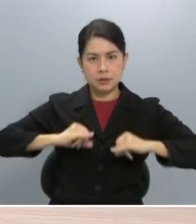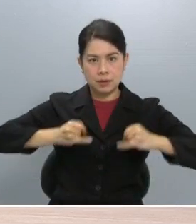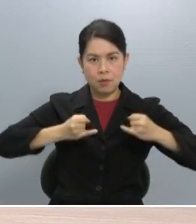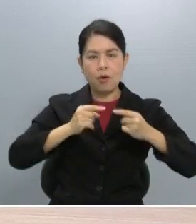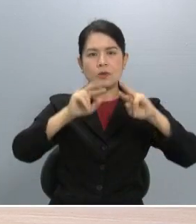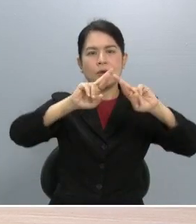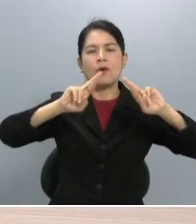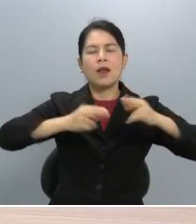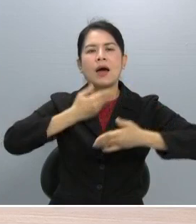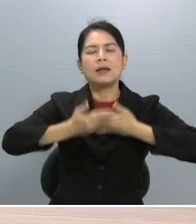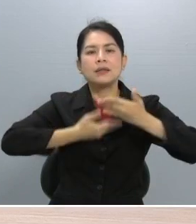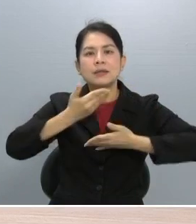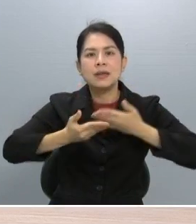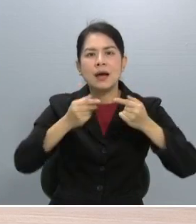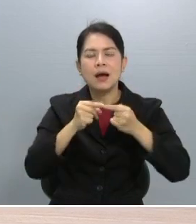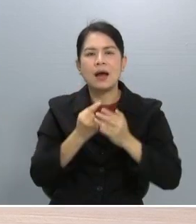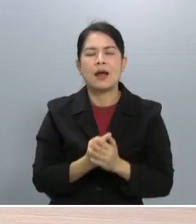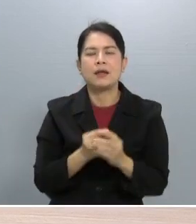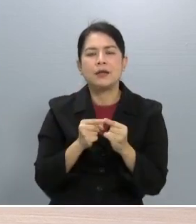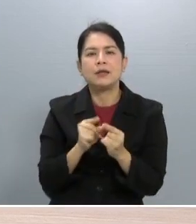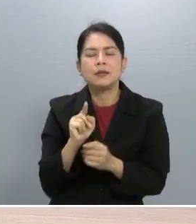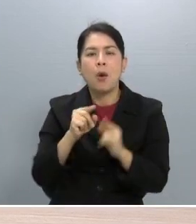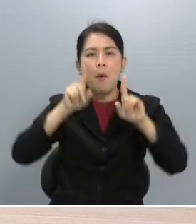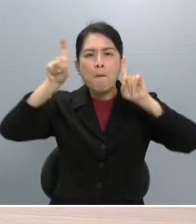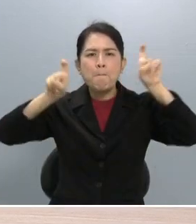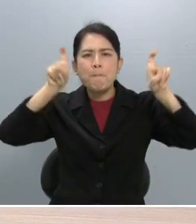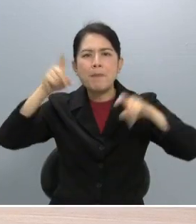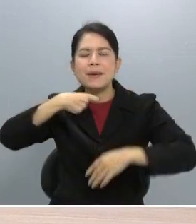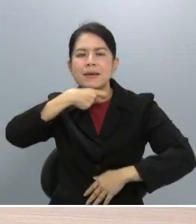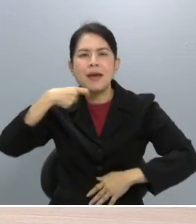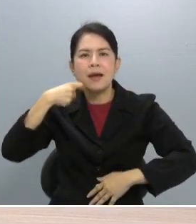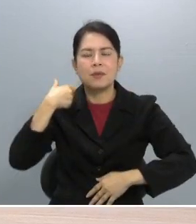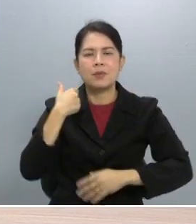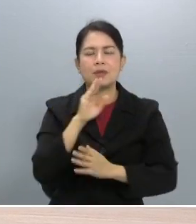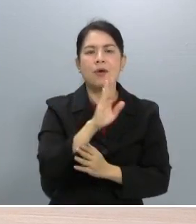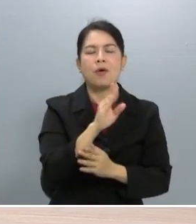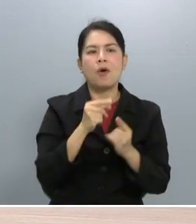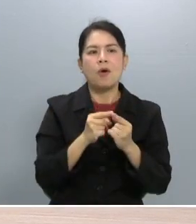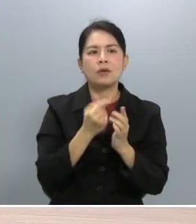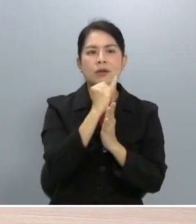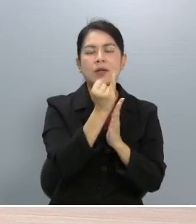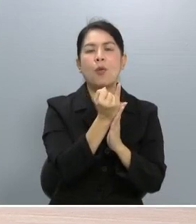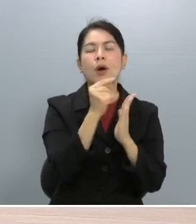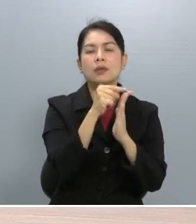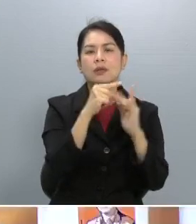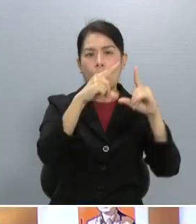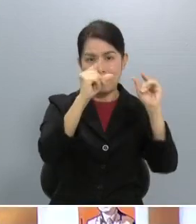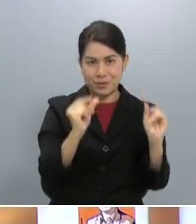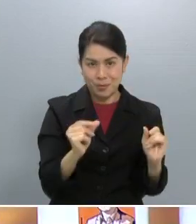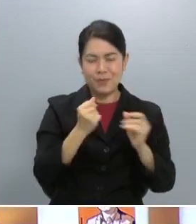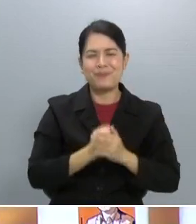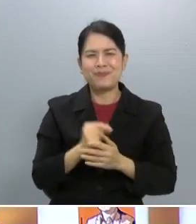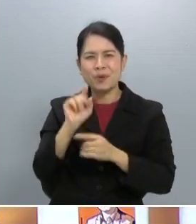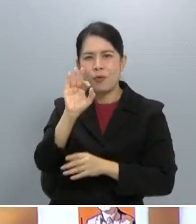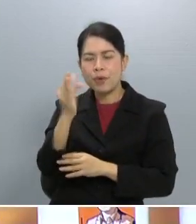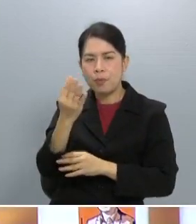ท่านหนึ่งท่านผู้ชมร้านแม่เพ็งในเพชรบูรอ้าได้โพสต์ภาพFacebookเตือน